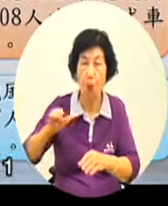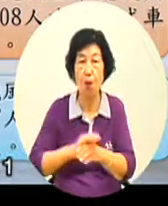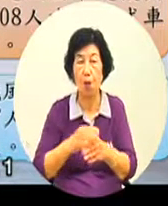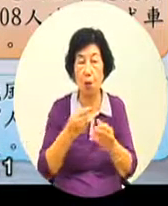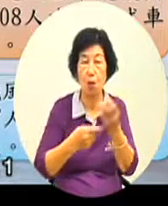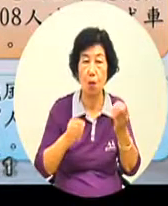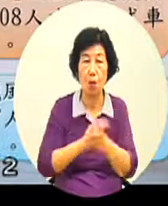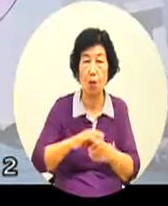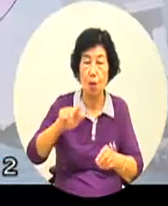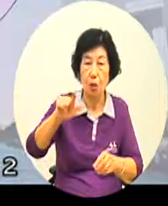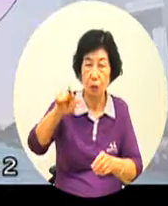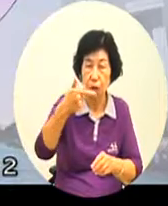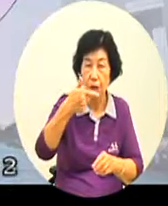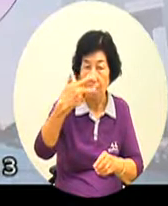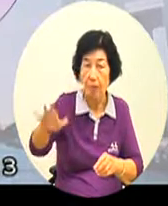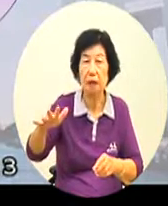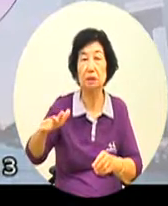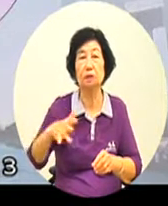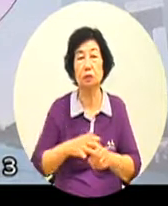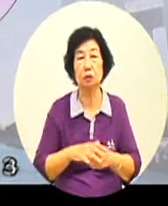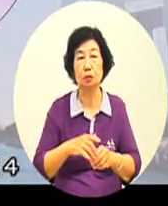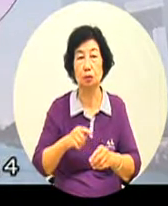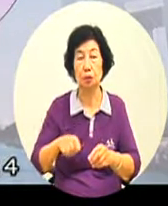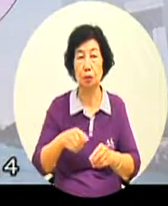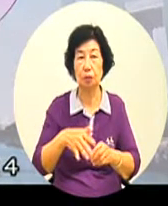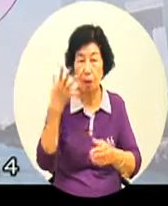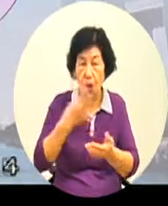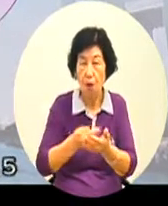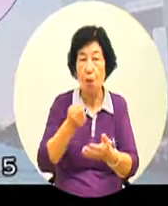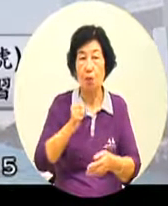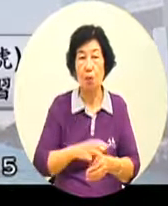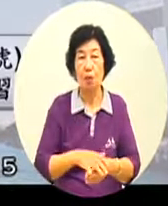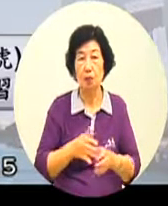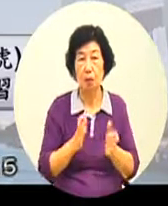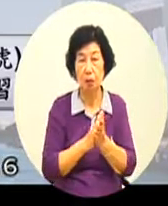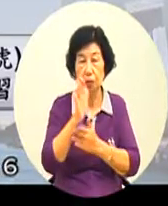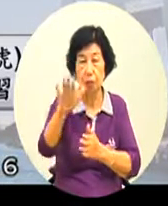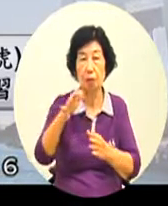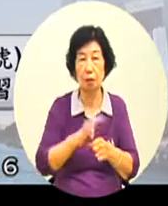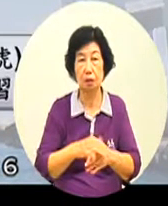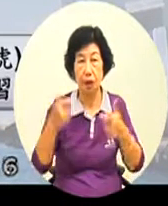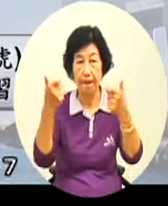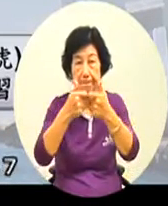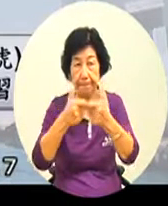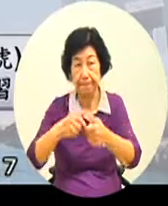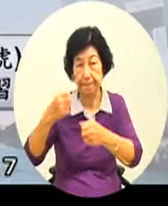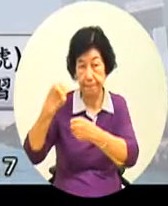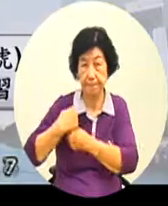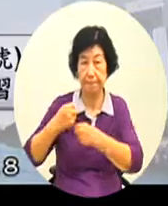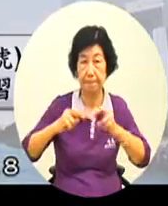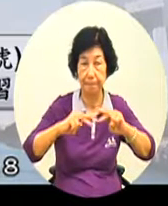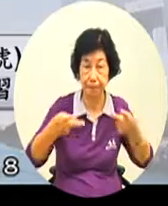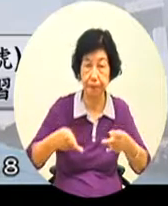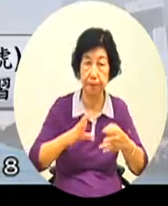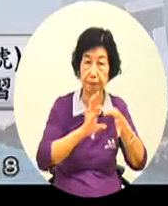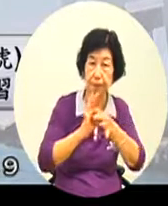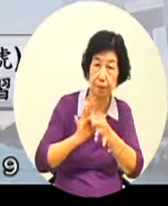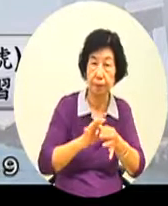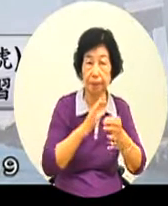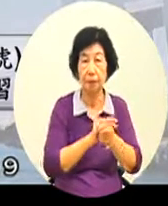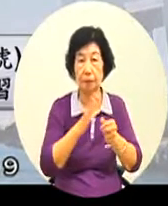638车次。未来本局的工作重点，配合兵役变革，关怀辅导役男服